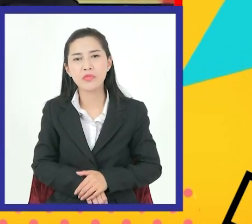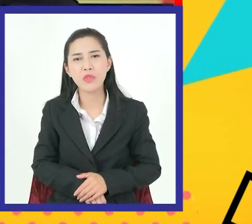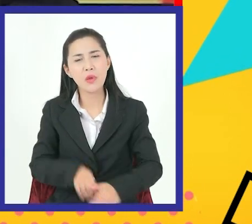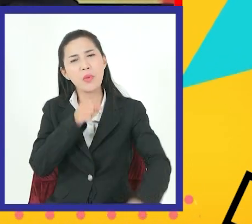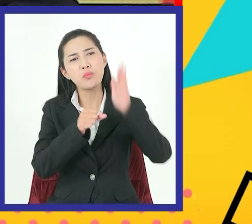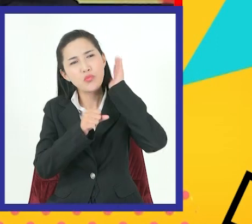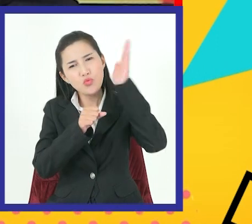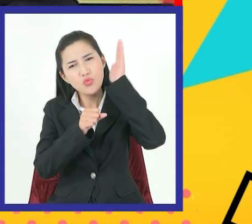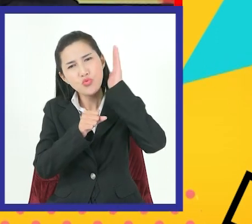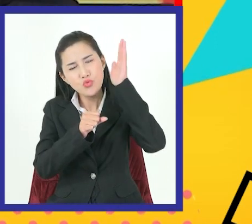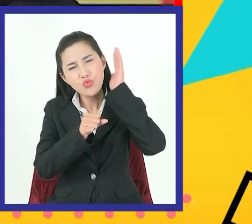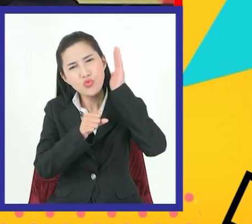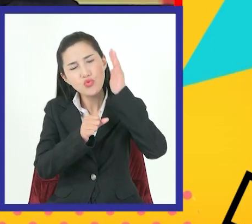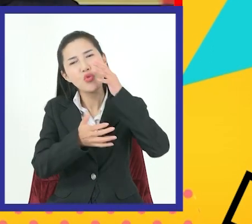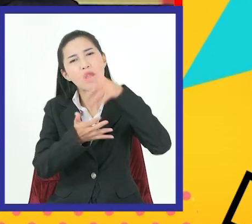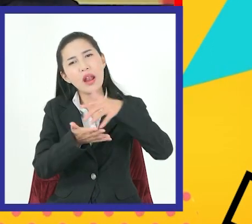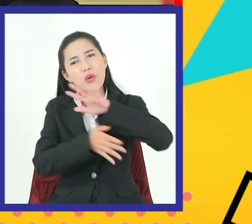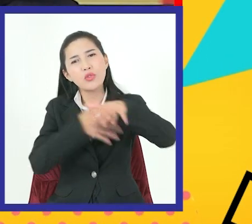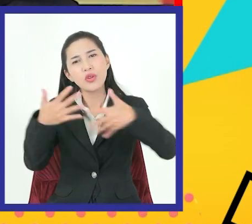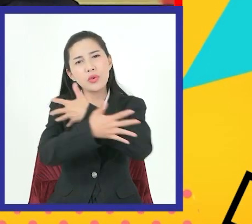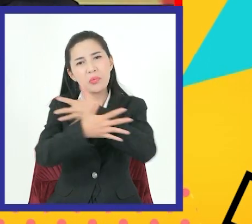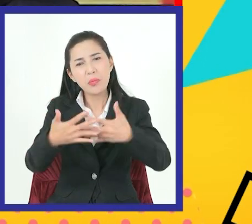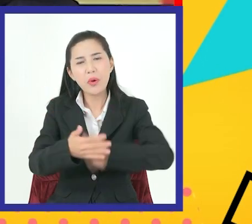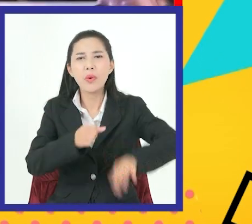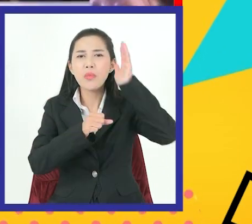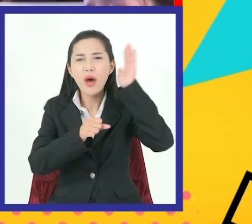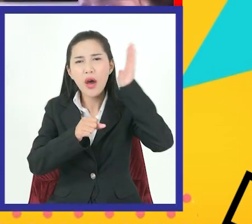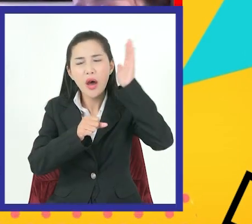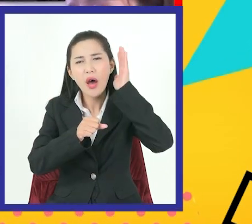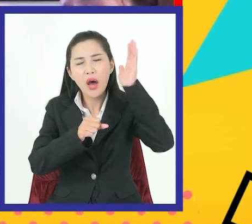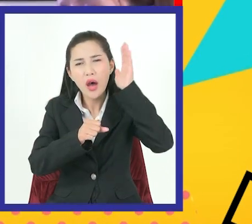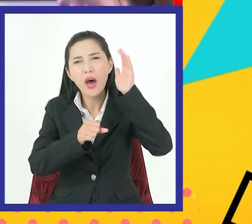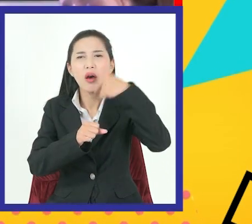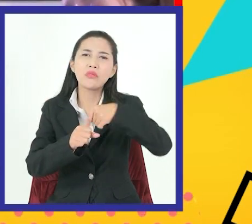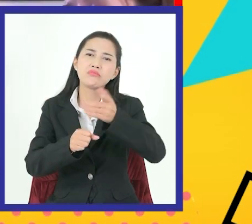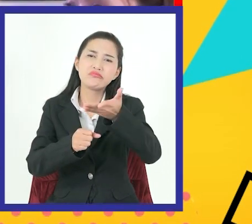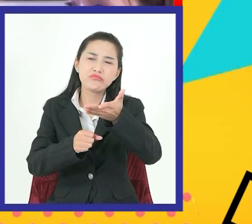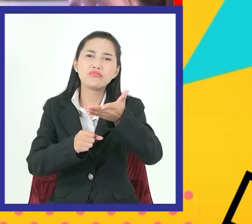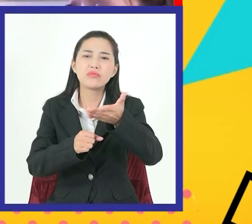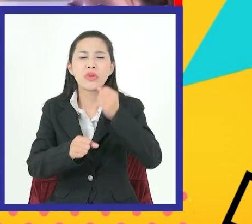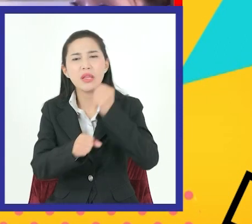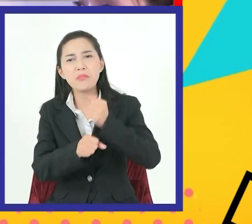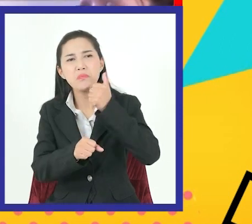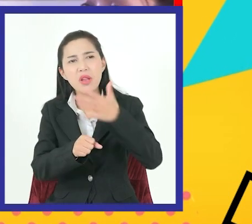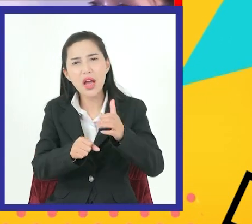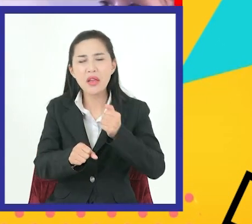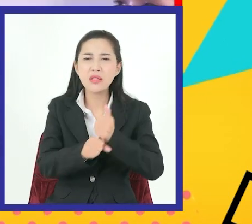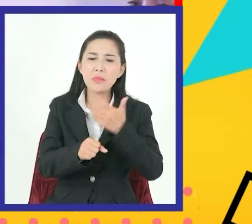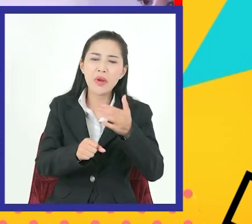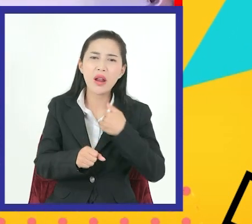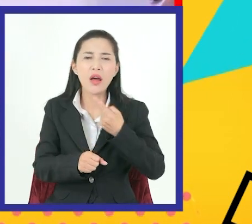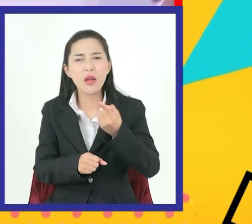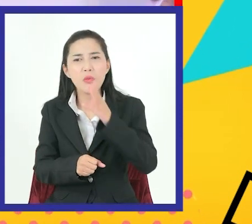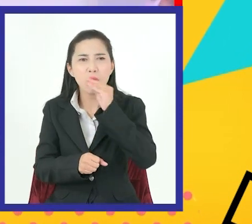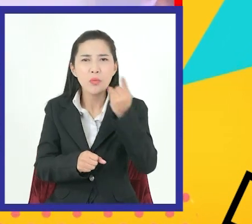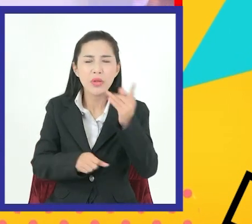นโยบายมันก็จะเป็นอย่างนี้แหละครับก็คือพอพูดไปเราอภิปรายซักฟอกไปเราว่าท่านทำไม่ได้ท่านก็มาแถกเหงือกพูดบอก